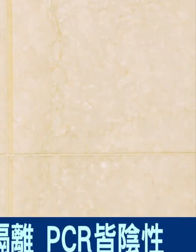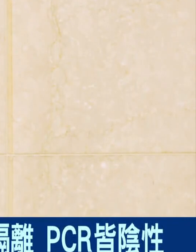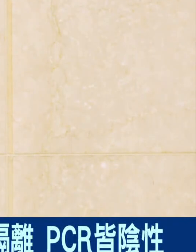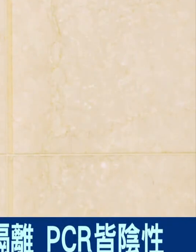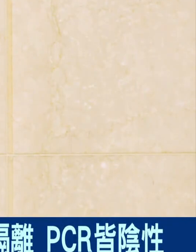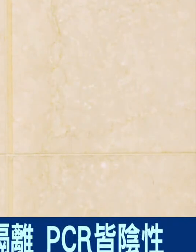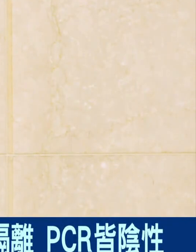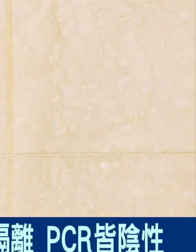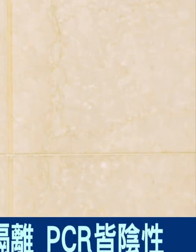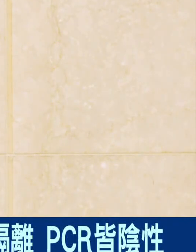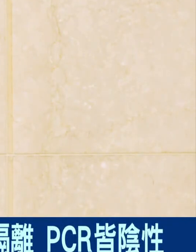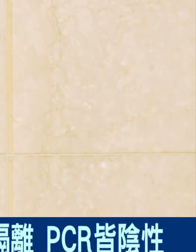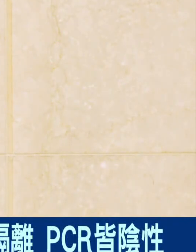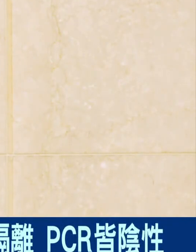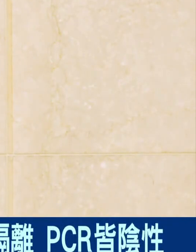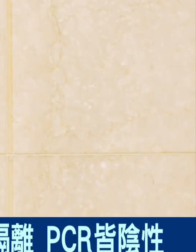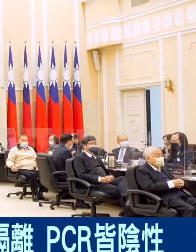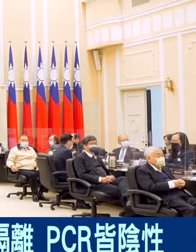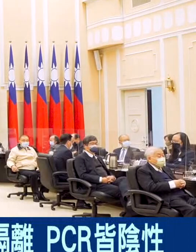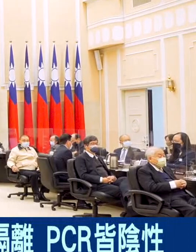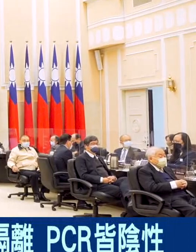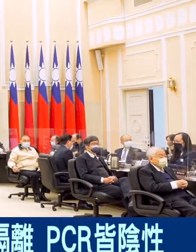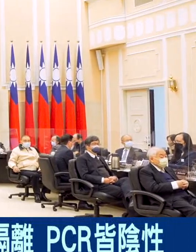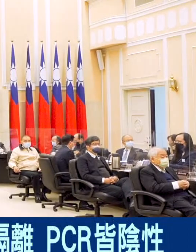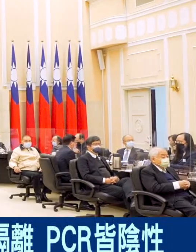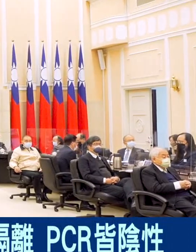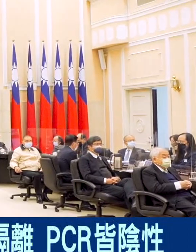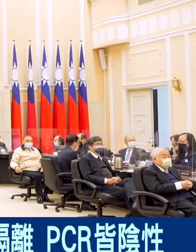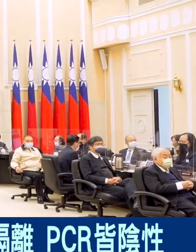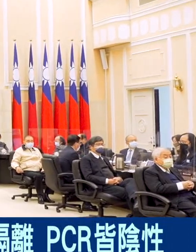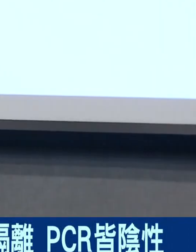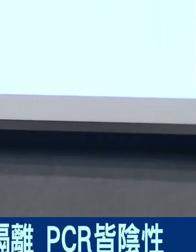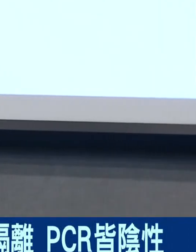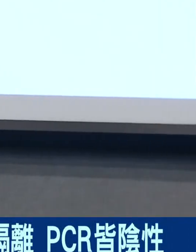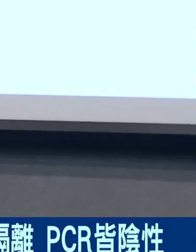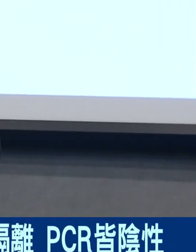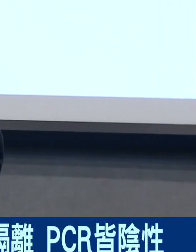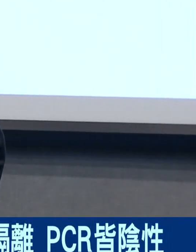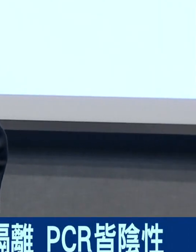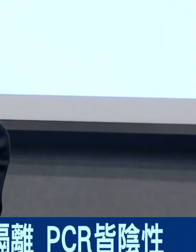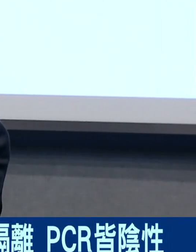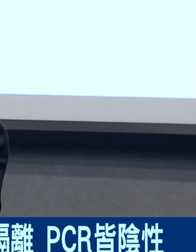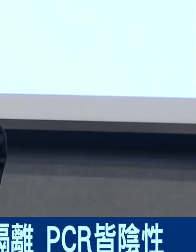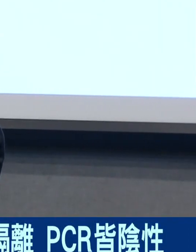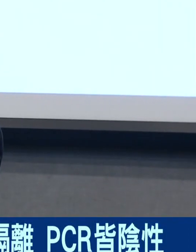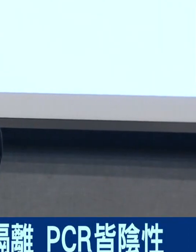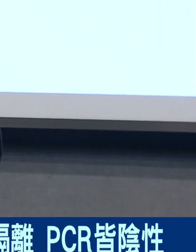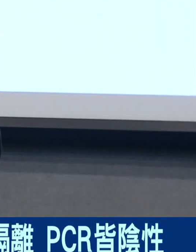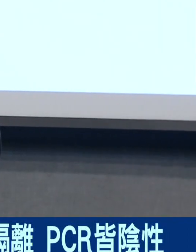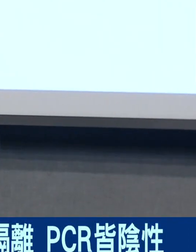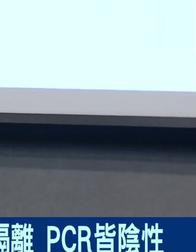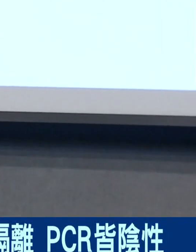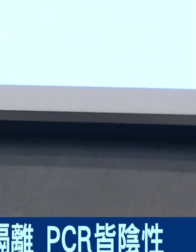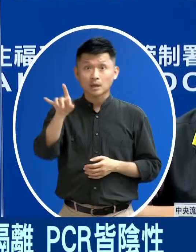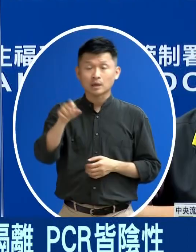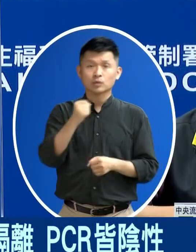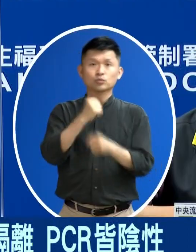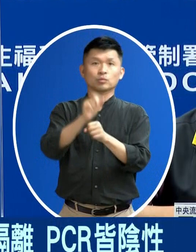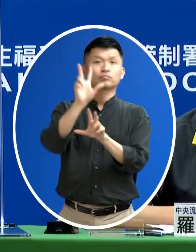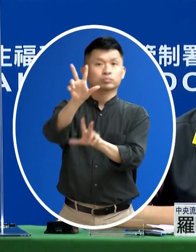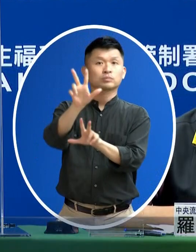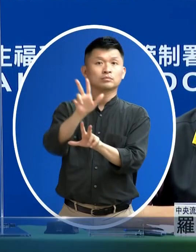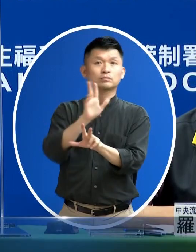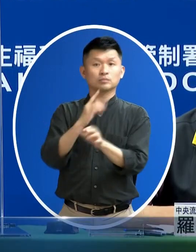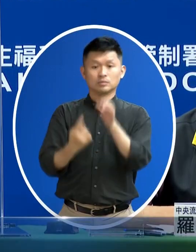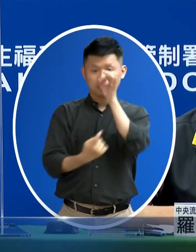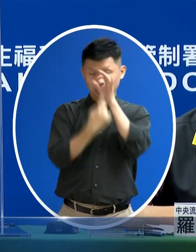长苏贞昌，尽管没有接触确诊驾驶，但也进行 PCR， 结果也为阴性。政院疫调工作持续进行， 要采